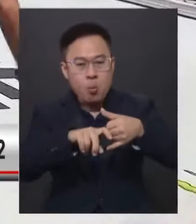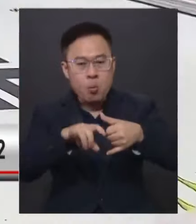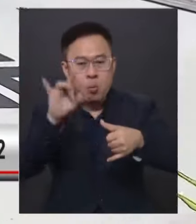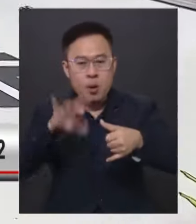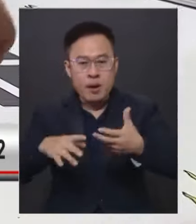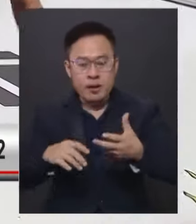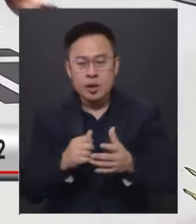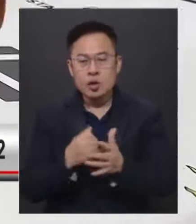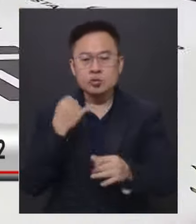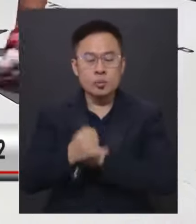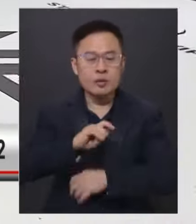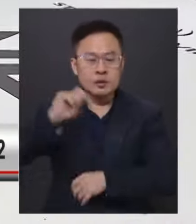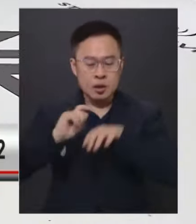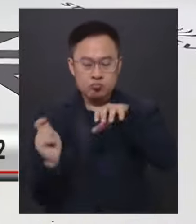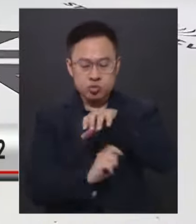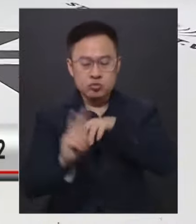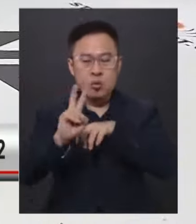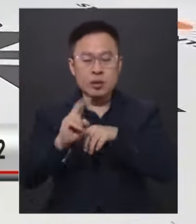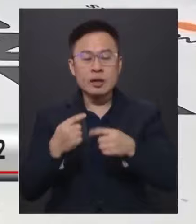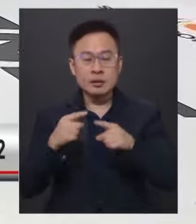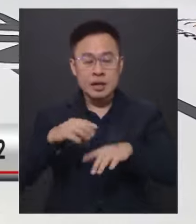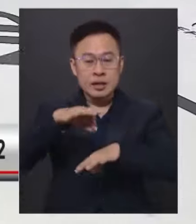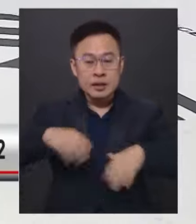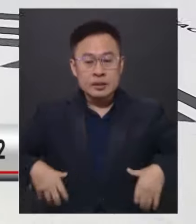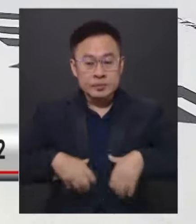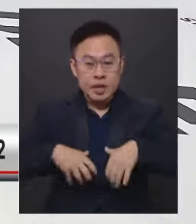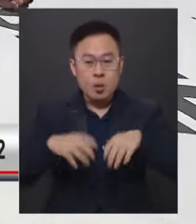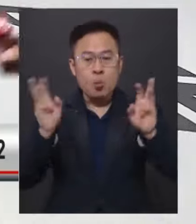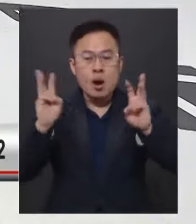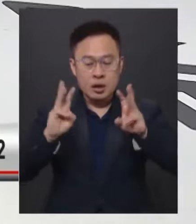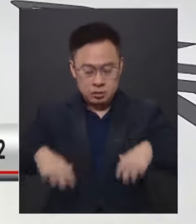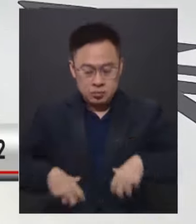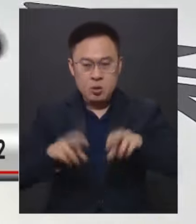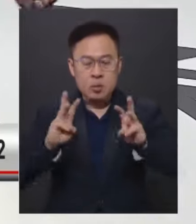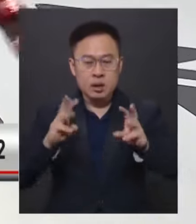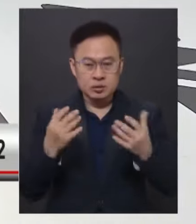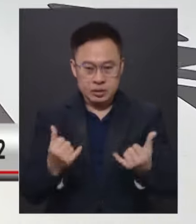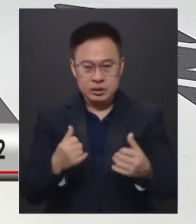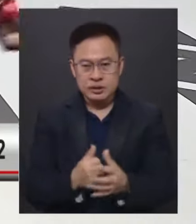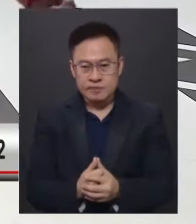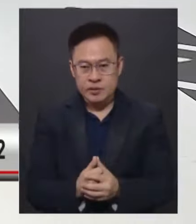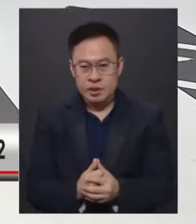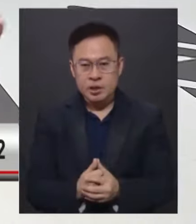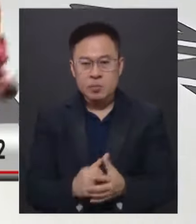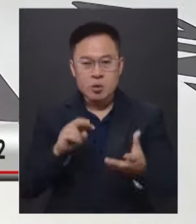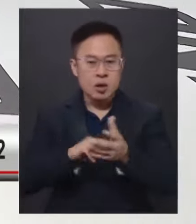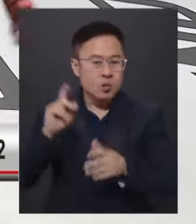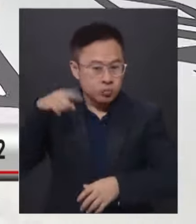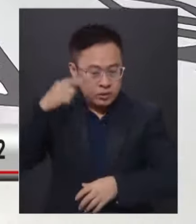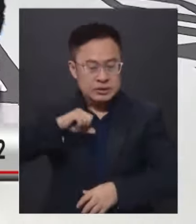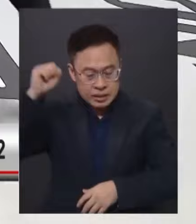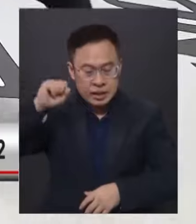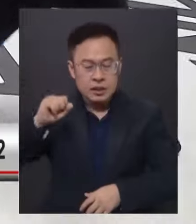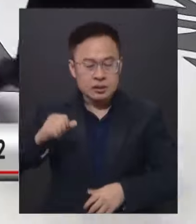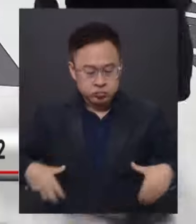ามิล่าค่ะชนะ TKO ไปส่งผลให้ตำแหน่งแชมป์โลกวันมวยไทยรุ่นสตรอเวทเนี่ยมีสถานะเป็นแชมป์ว่างนะคะแต่ว่าเ